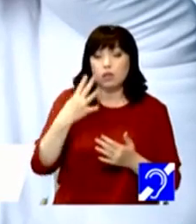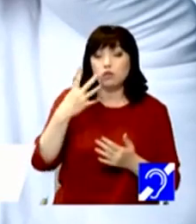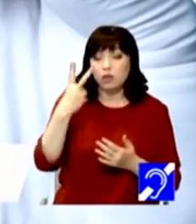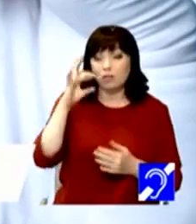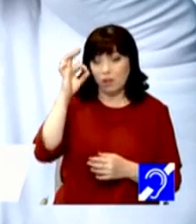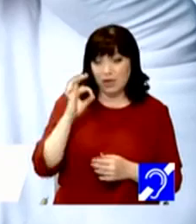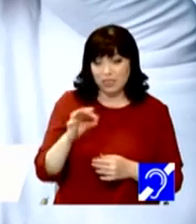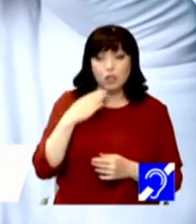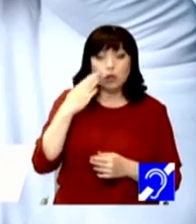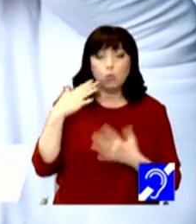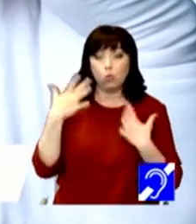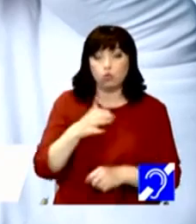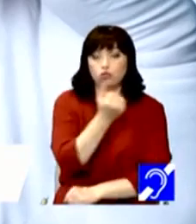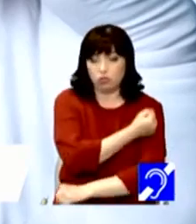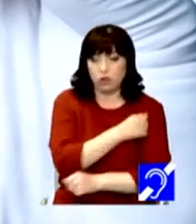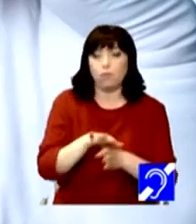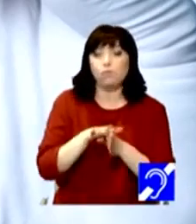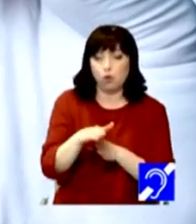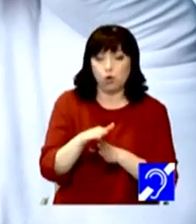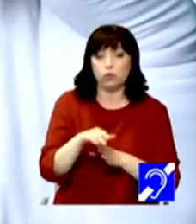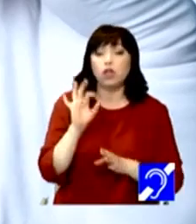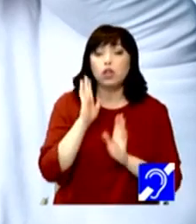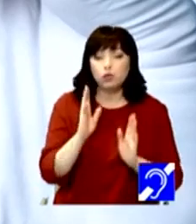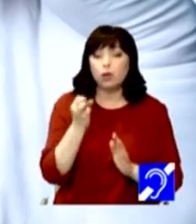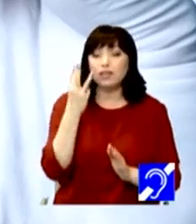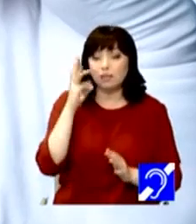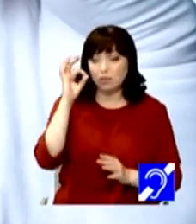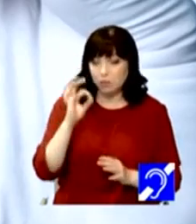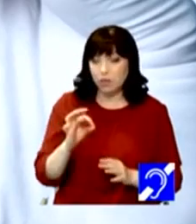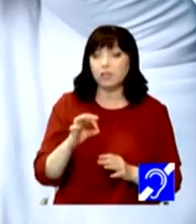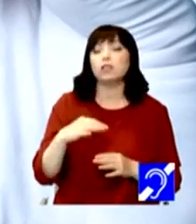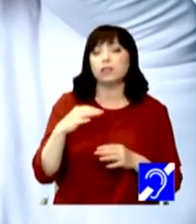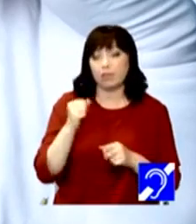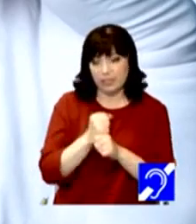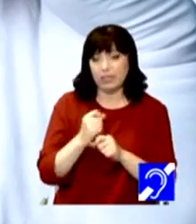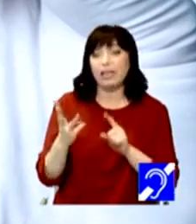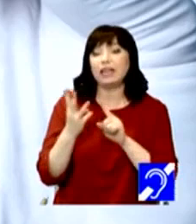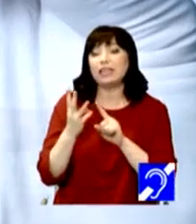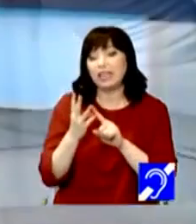42% dintre români s-au imunizat complet și doar 13% au făcut și doza 3.